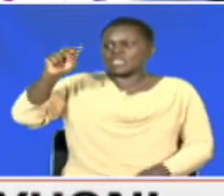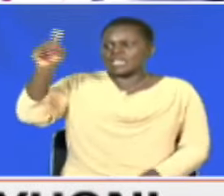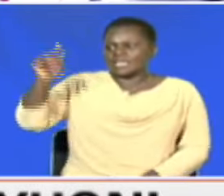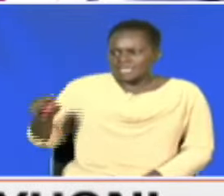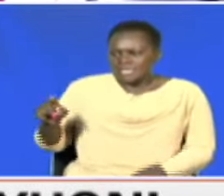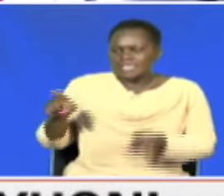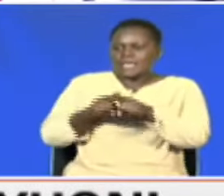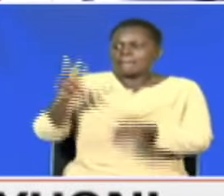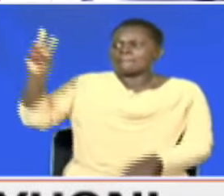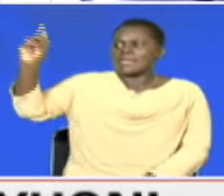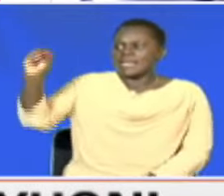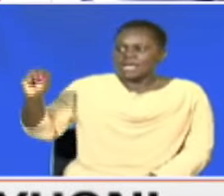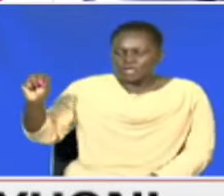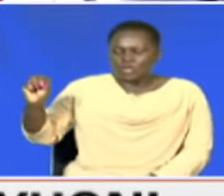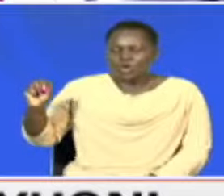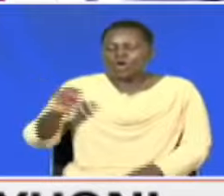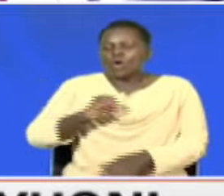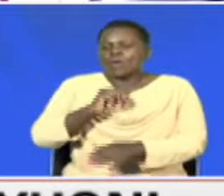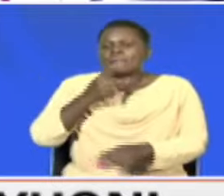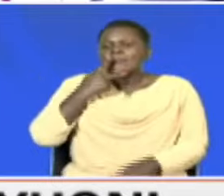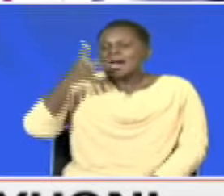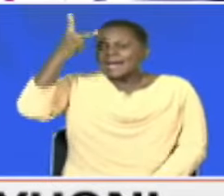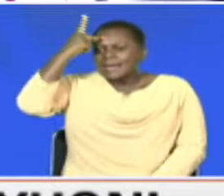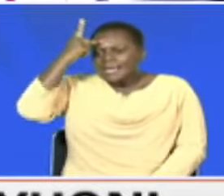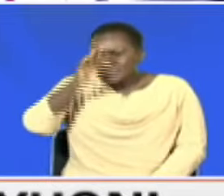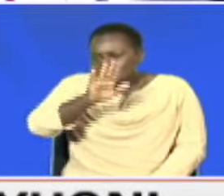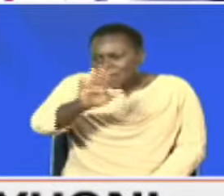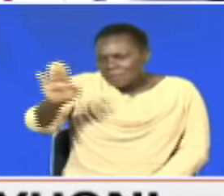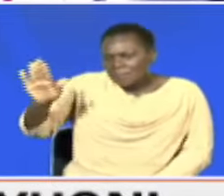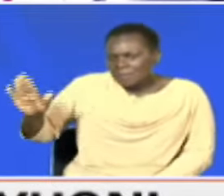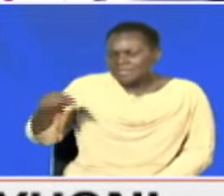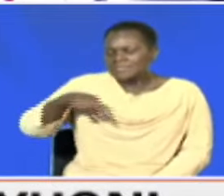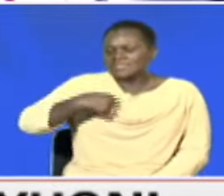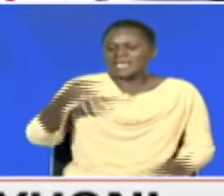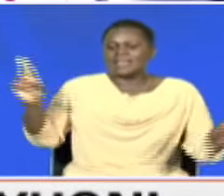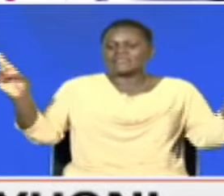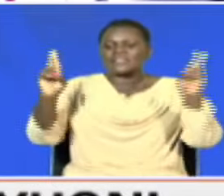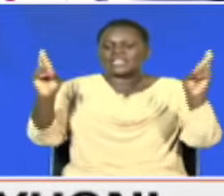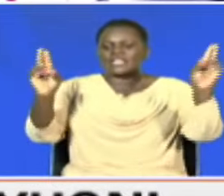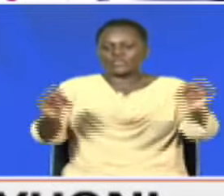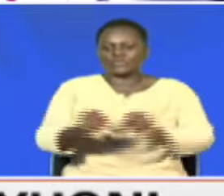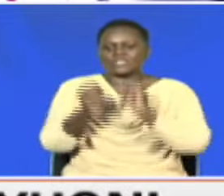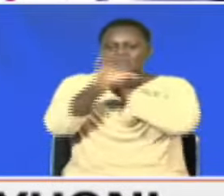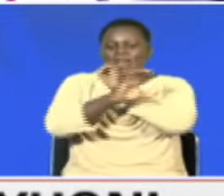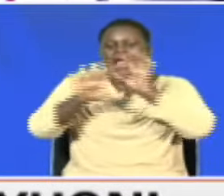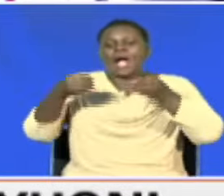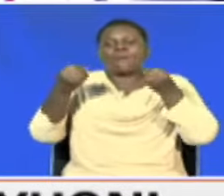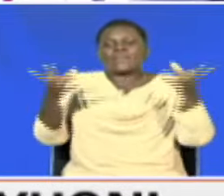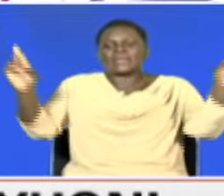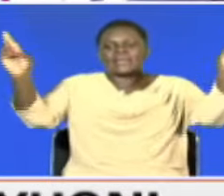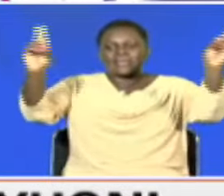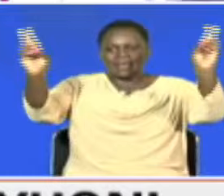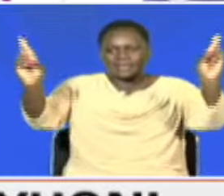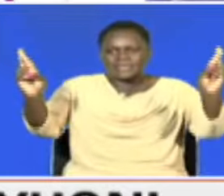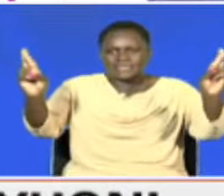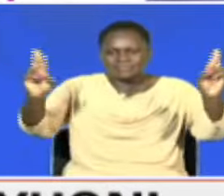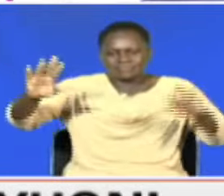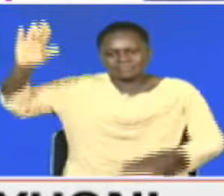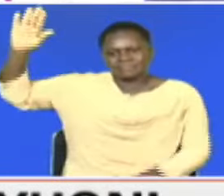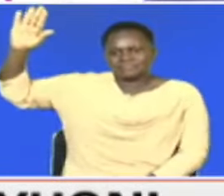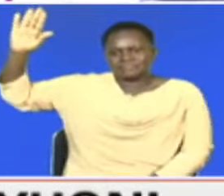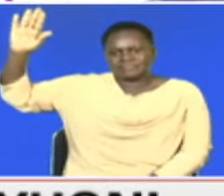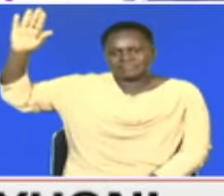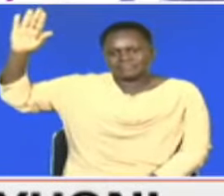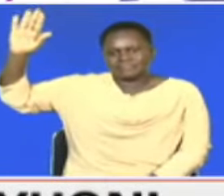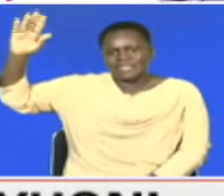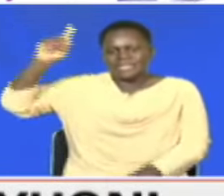na millennials, na wale wazazi wao. Tuko tayari kuokoa nchi yetu. Wangapi mko tayari? Kwa